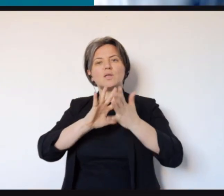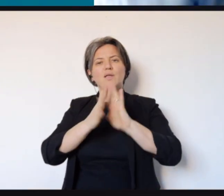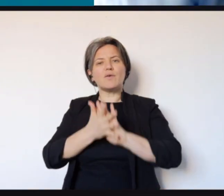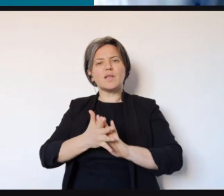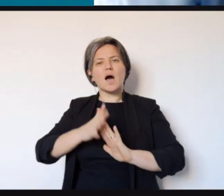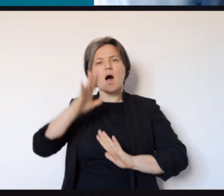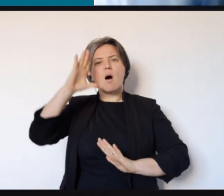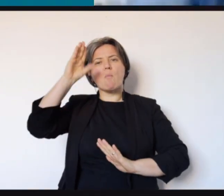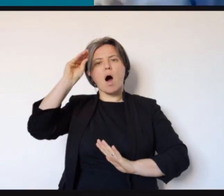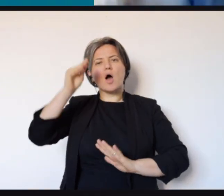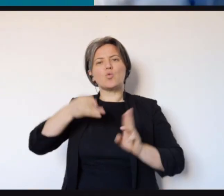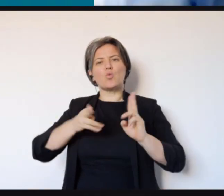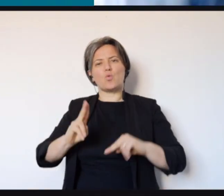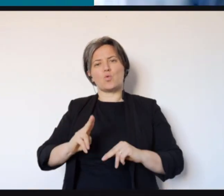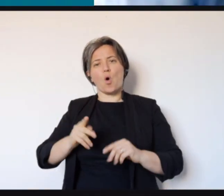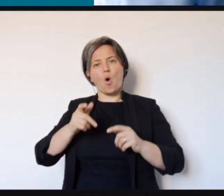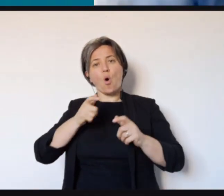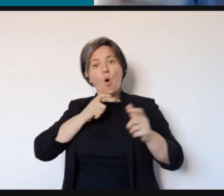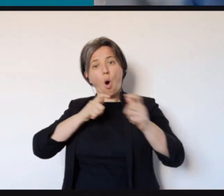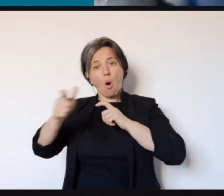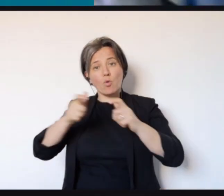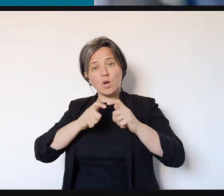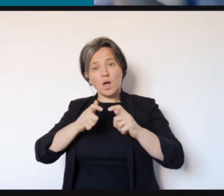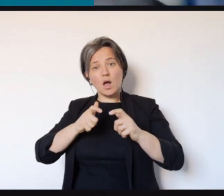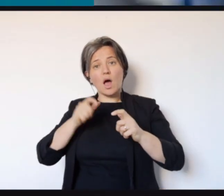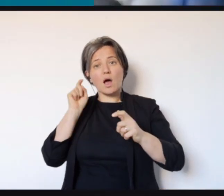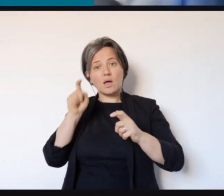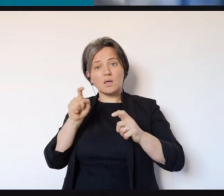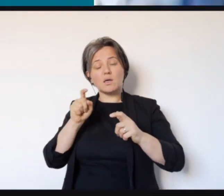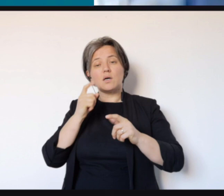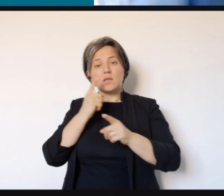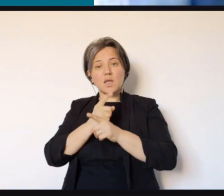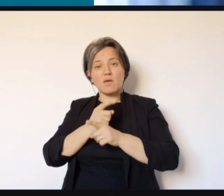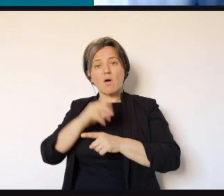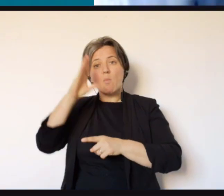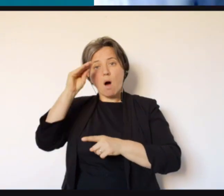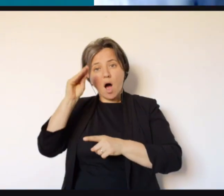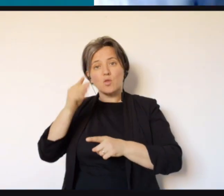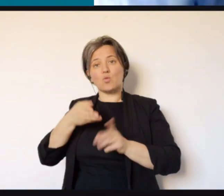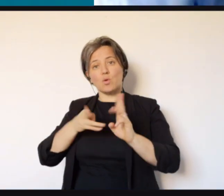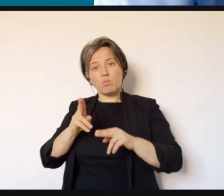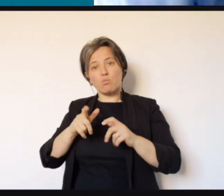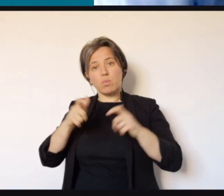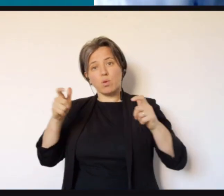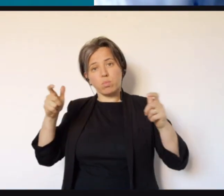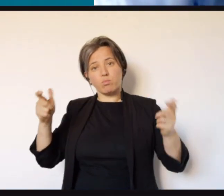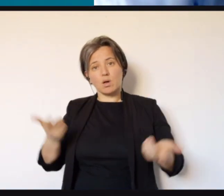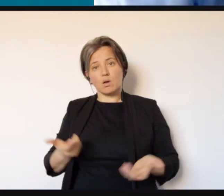di informazione, il nostro sistema di comunicazione dovrebbe un po' maturare rispetto a quello.